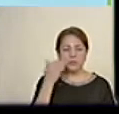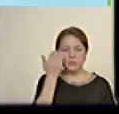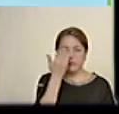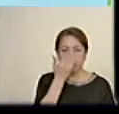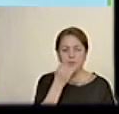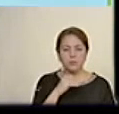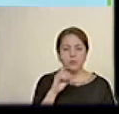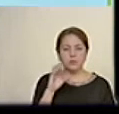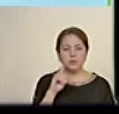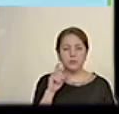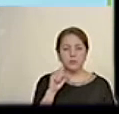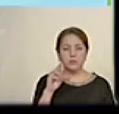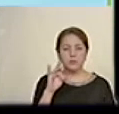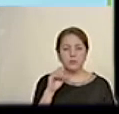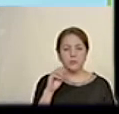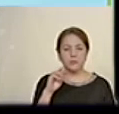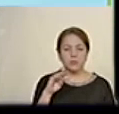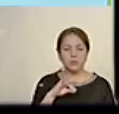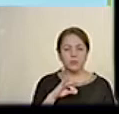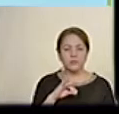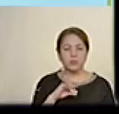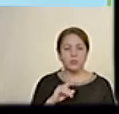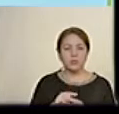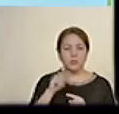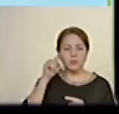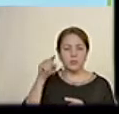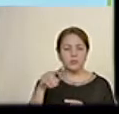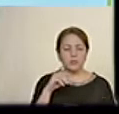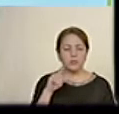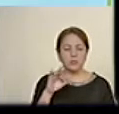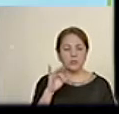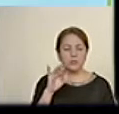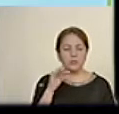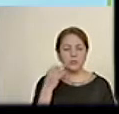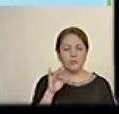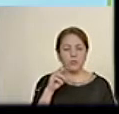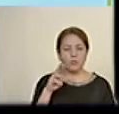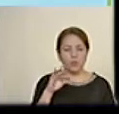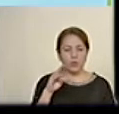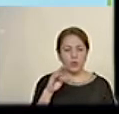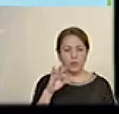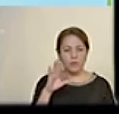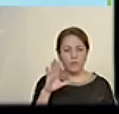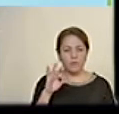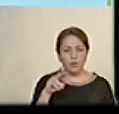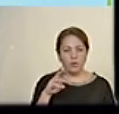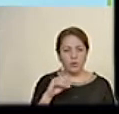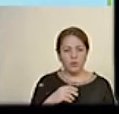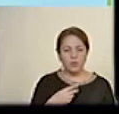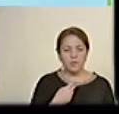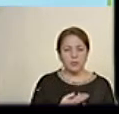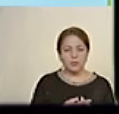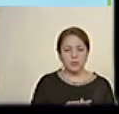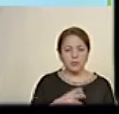Забрести далеко. Герой по неволе. Лежать